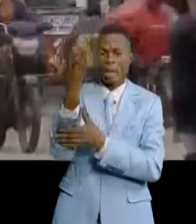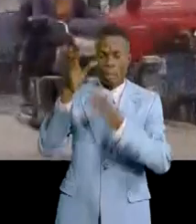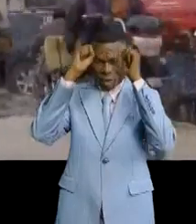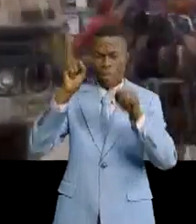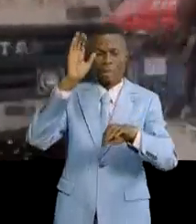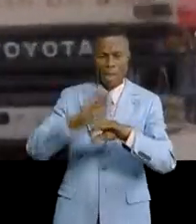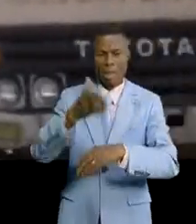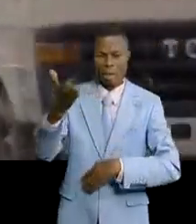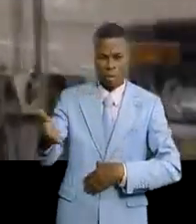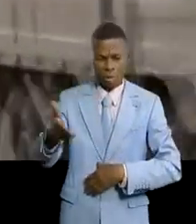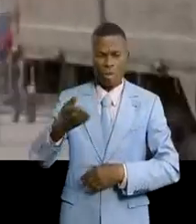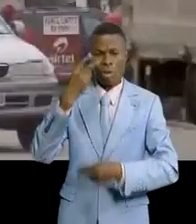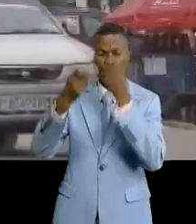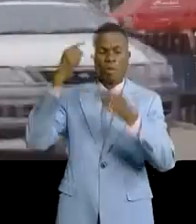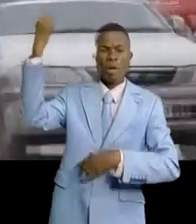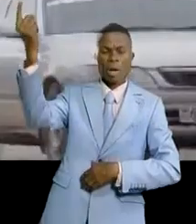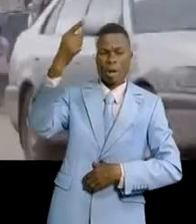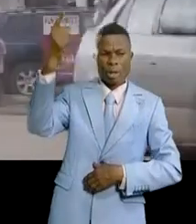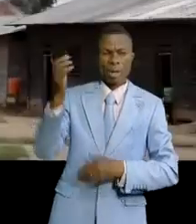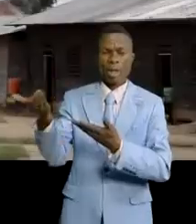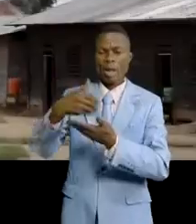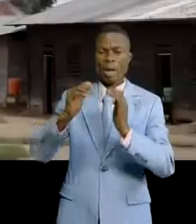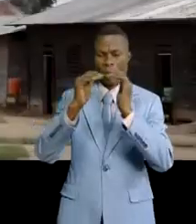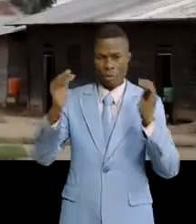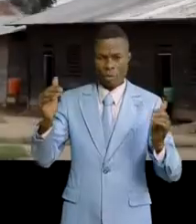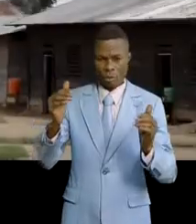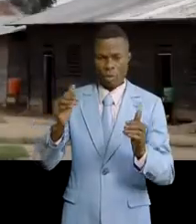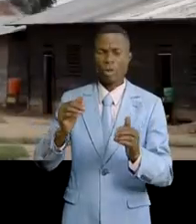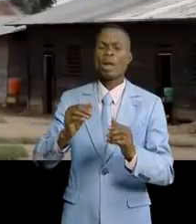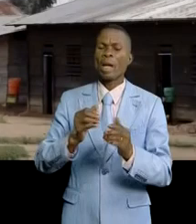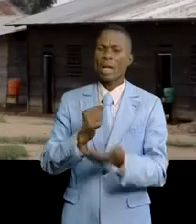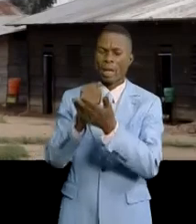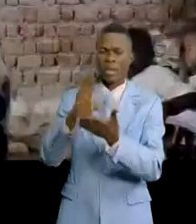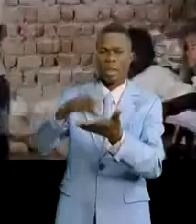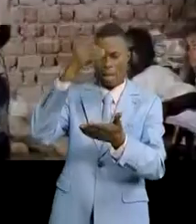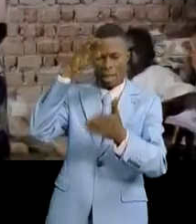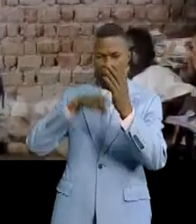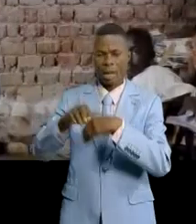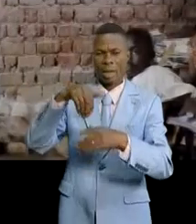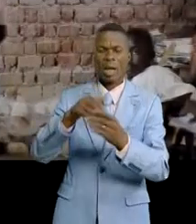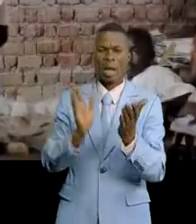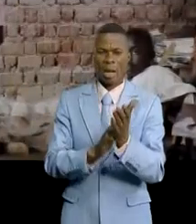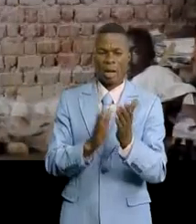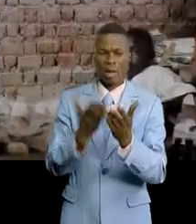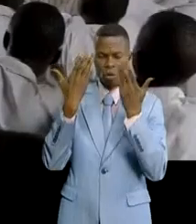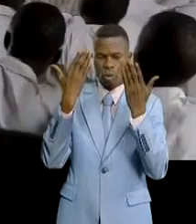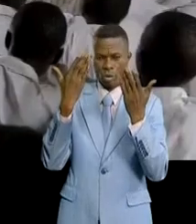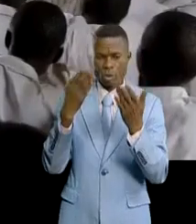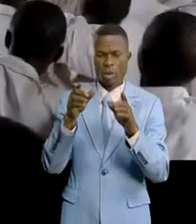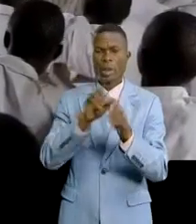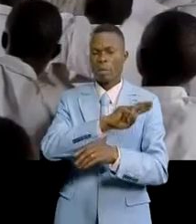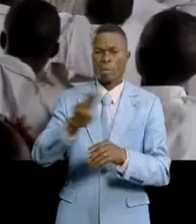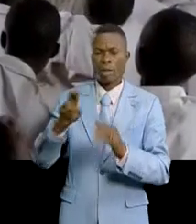Di Chilombo, avaient fait le tour du monde. Le retour de la paix a fait retourner les élèves dans cette école, construite en